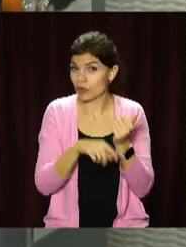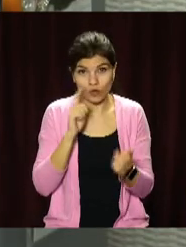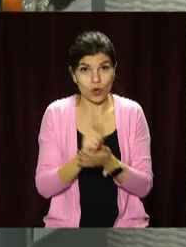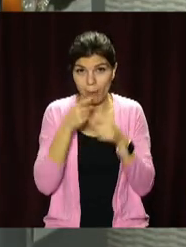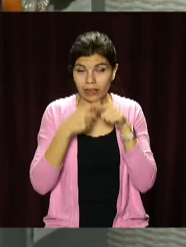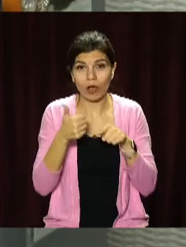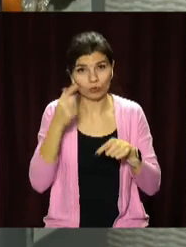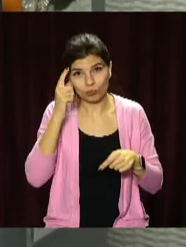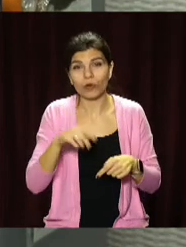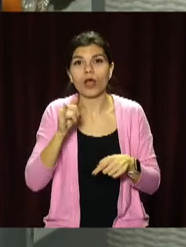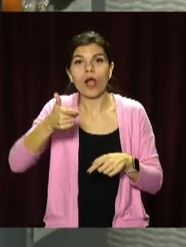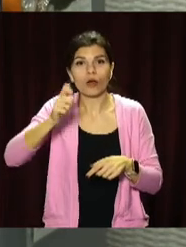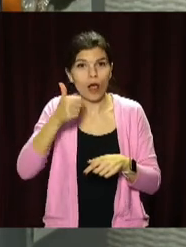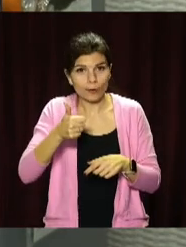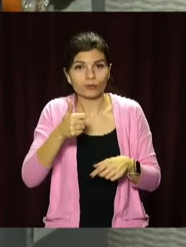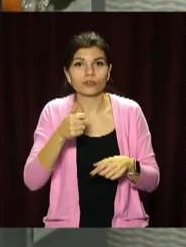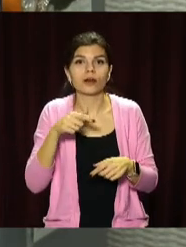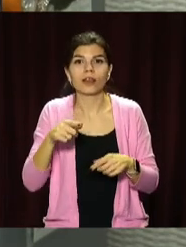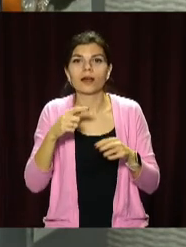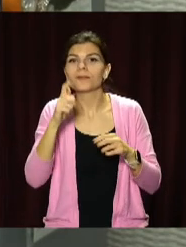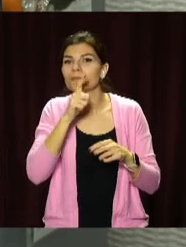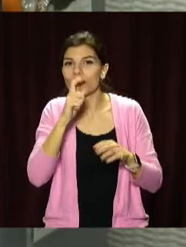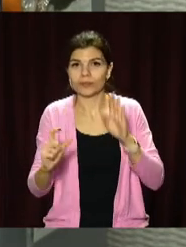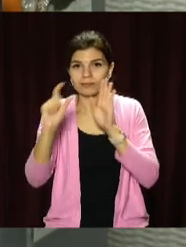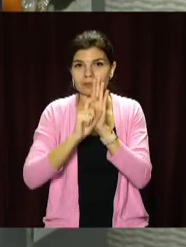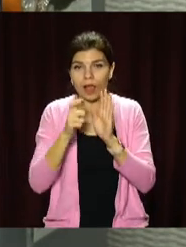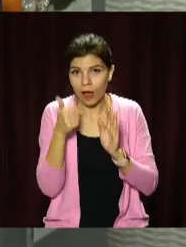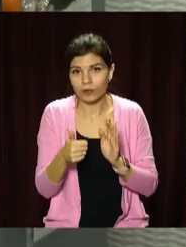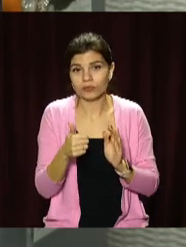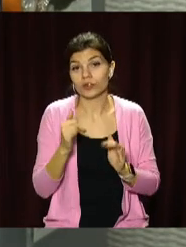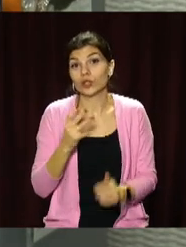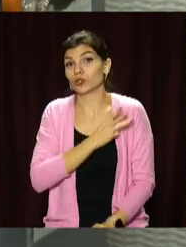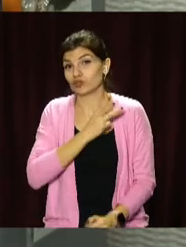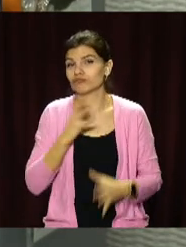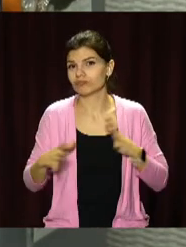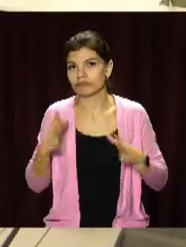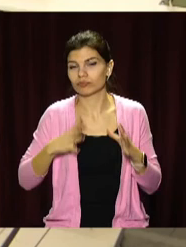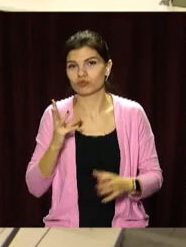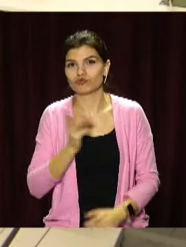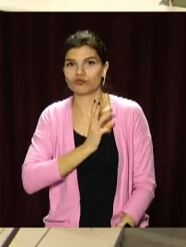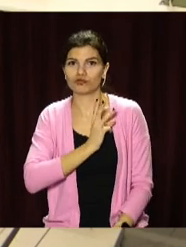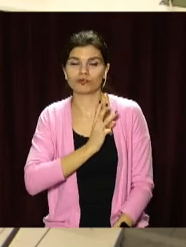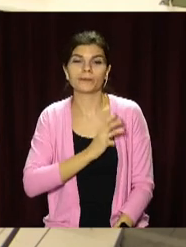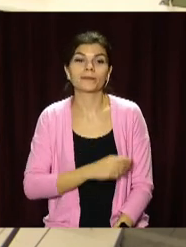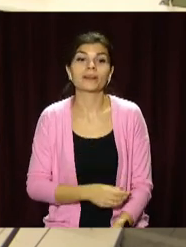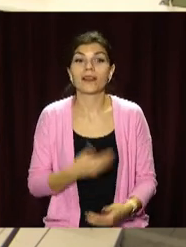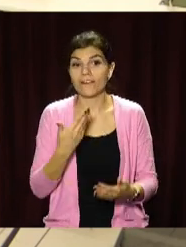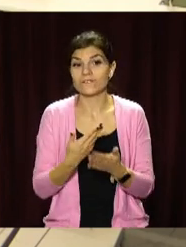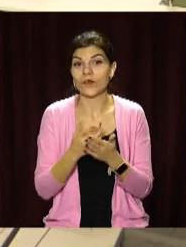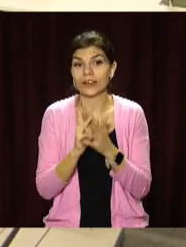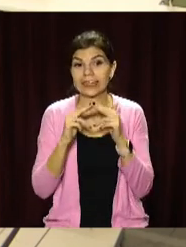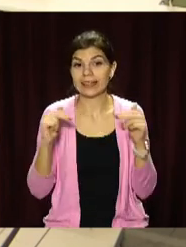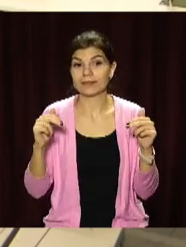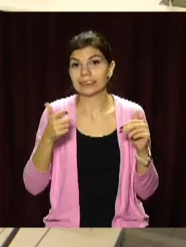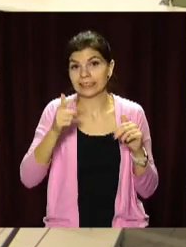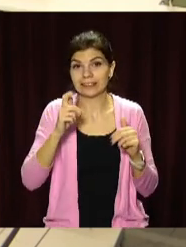надо хорошее оружие иметь, хорошие боеприпасы, вот, ну и желание тренироваться. Тепер усі надії дніпровські